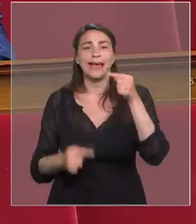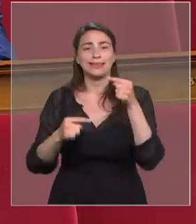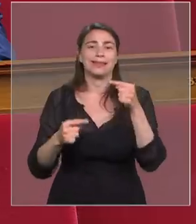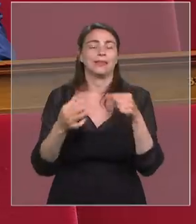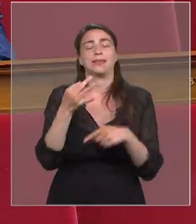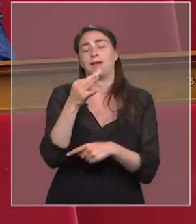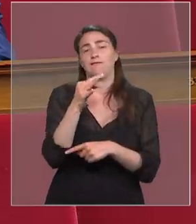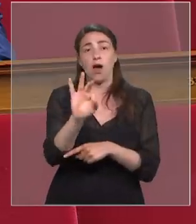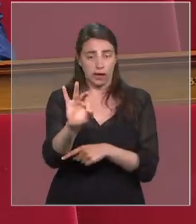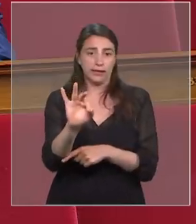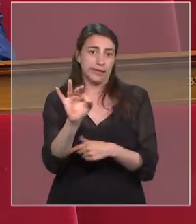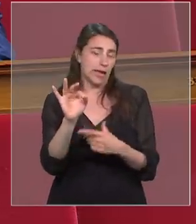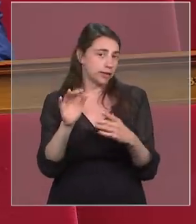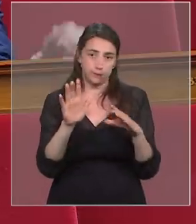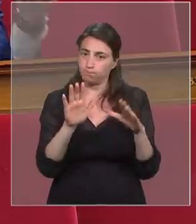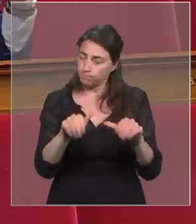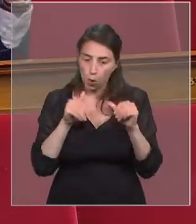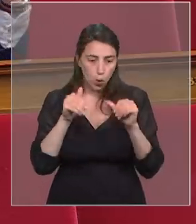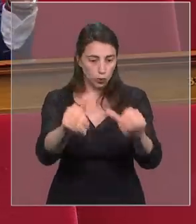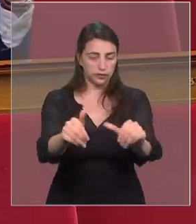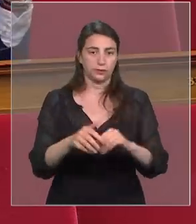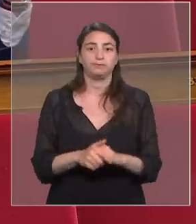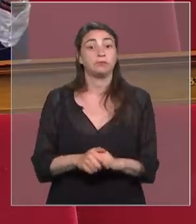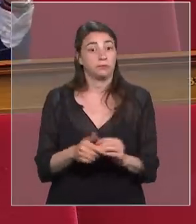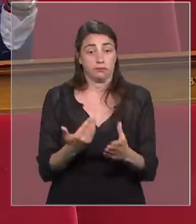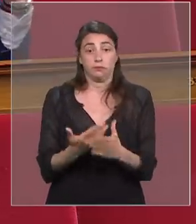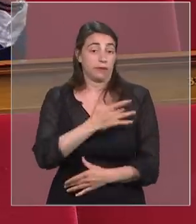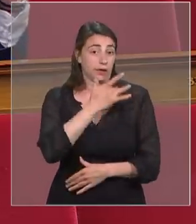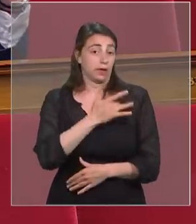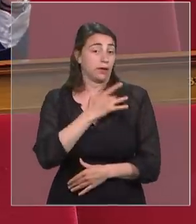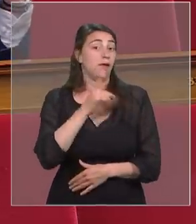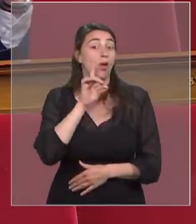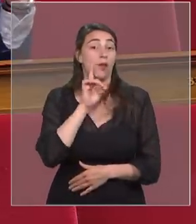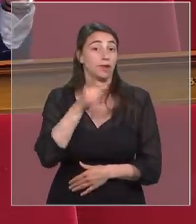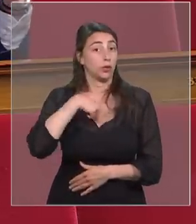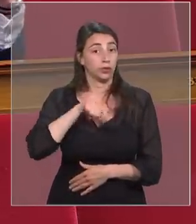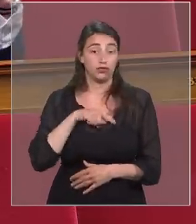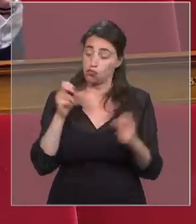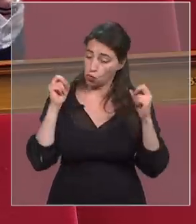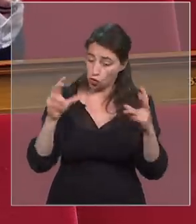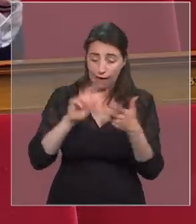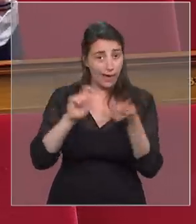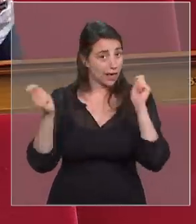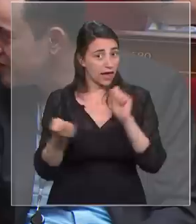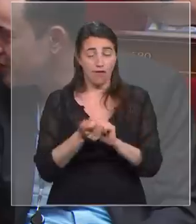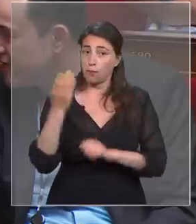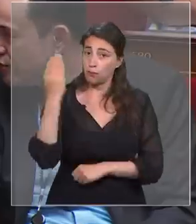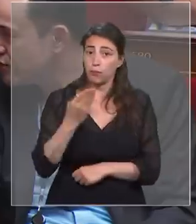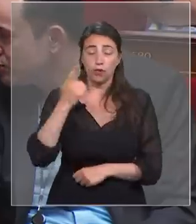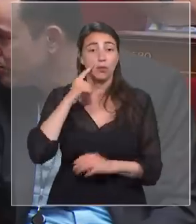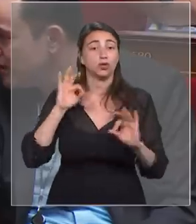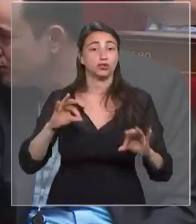signal positif pour notre pays. Elle conforte notre stratégie de réforme afin d'atteindre le plein